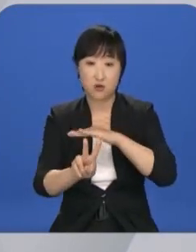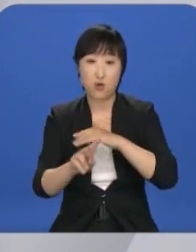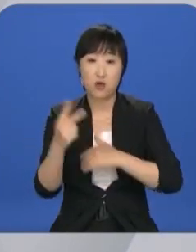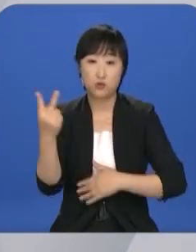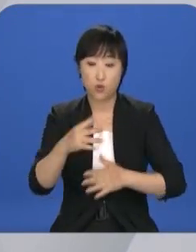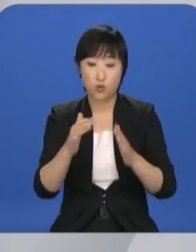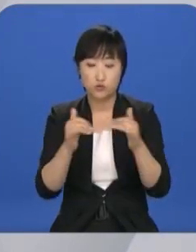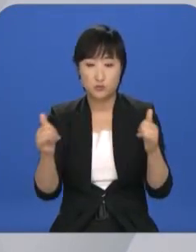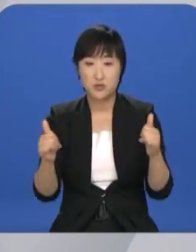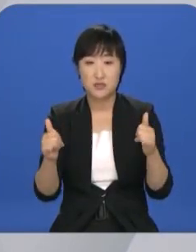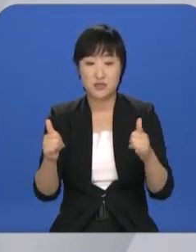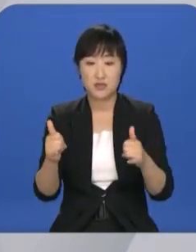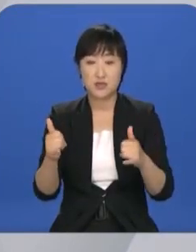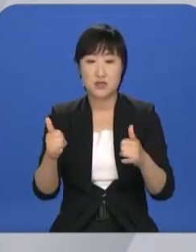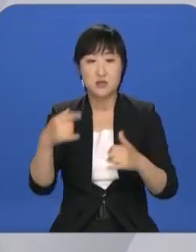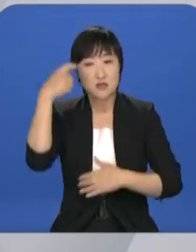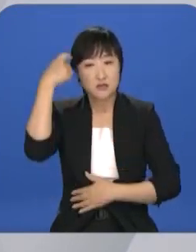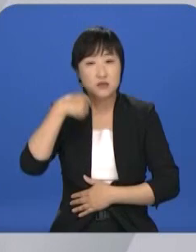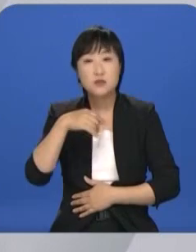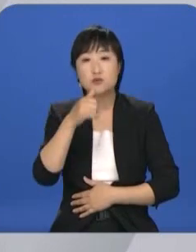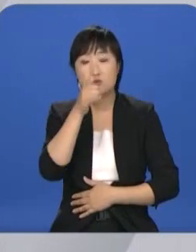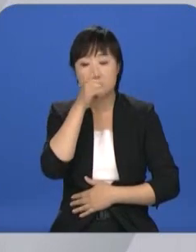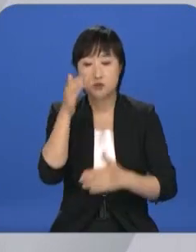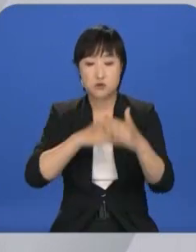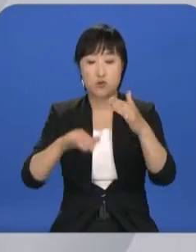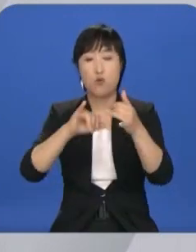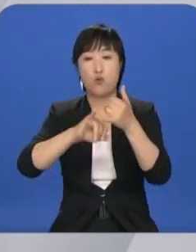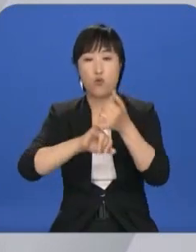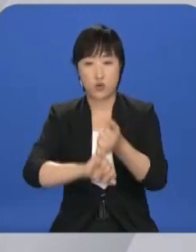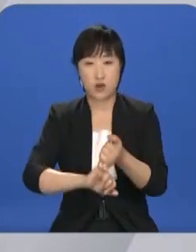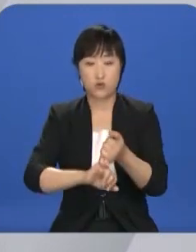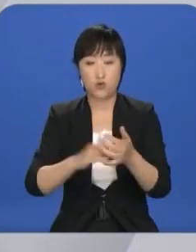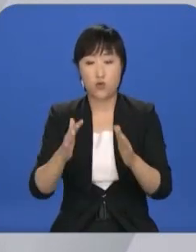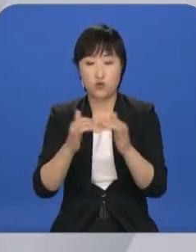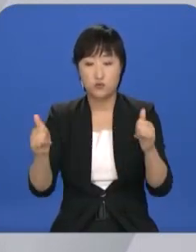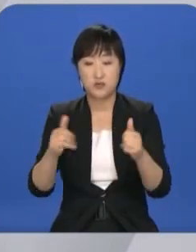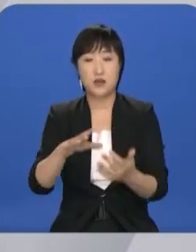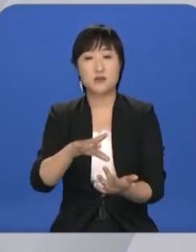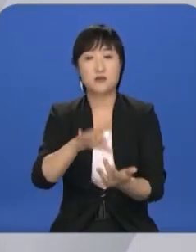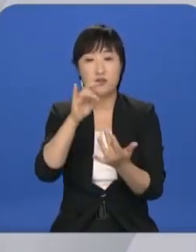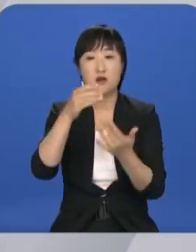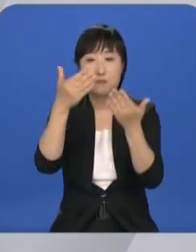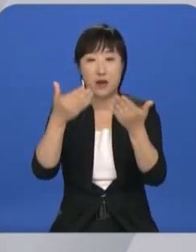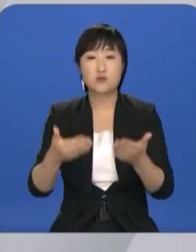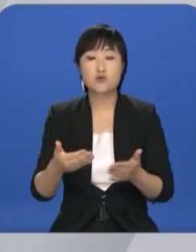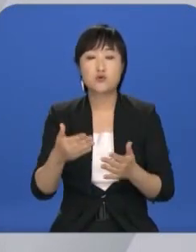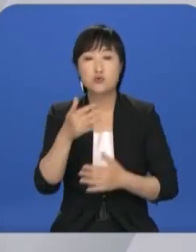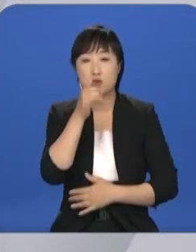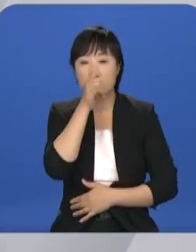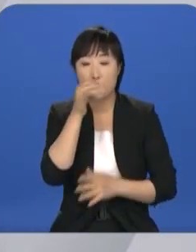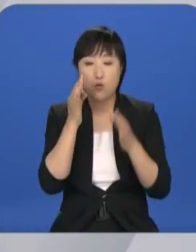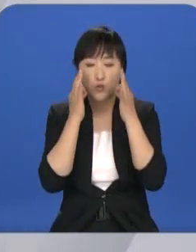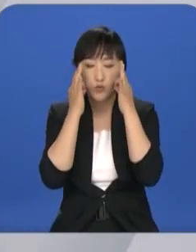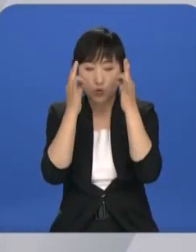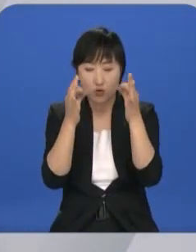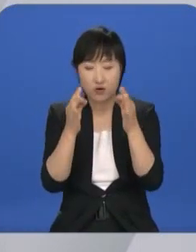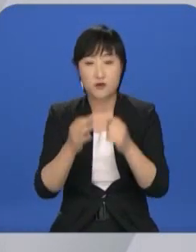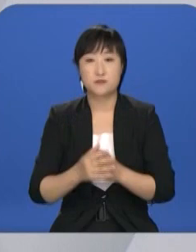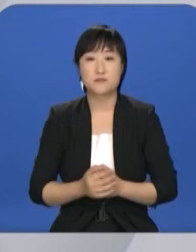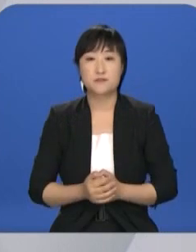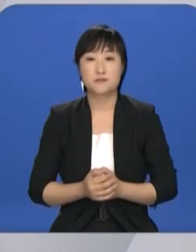제시와 국민이 피부로 느낄 수 있는 공약으로 국민들의 선택을 받을 수 있도록